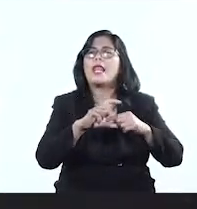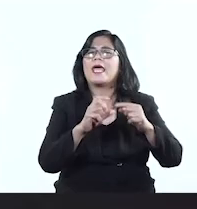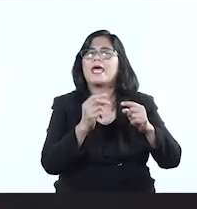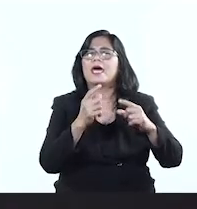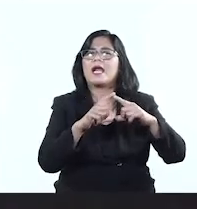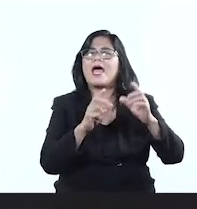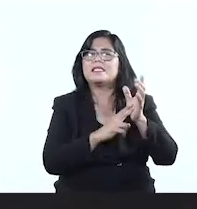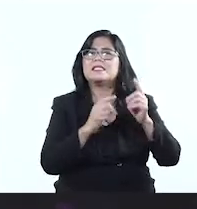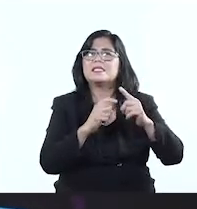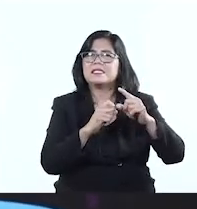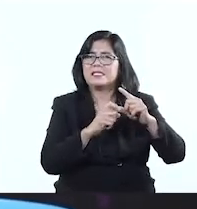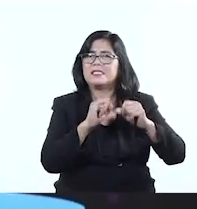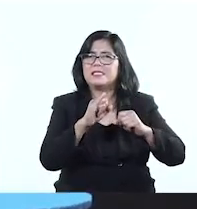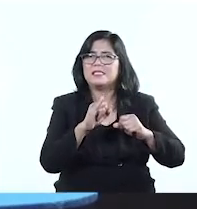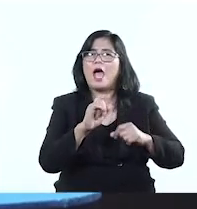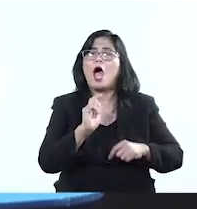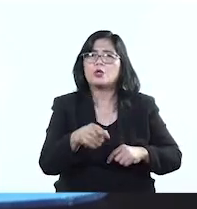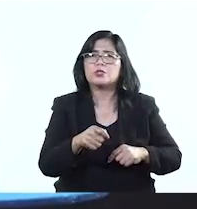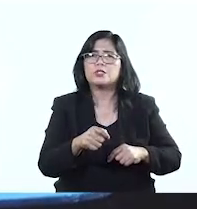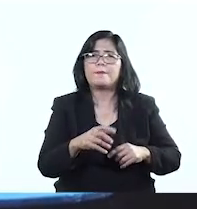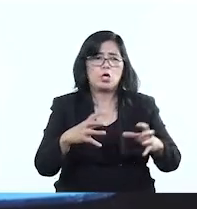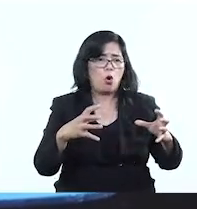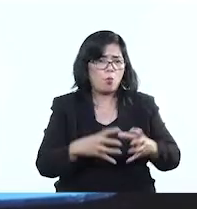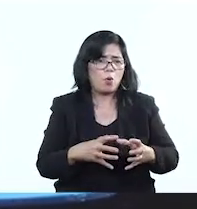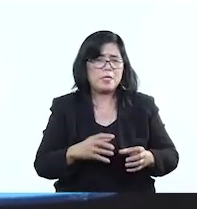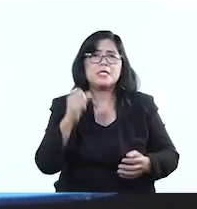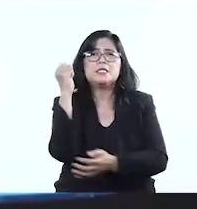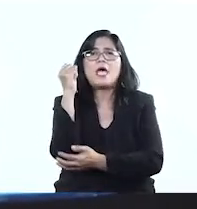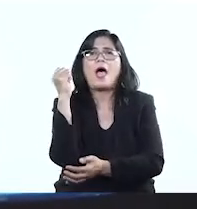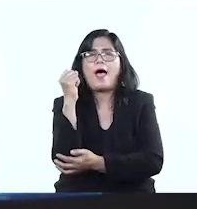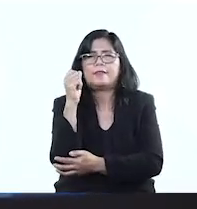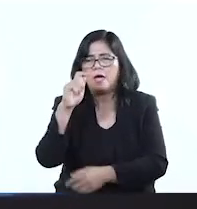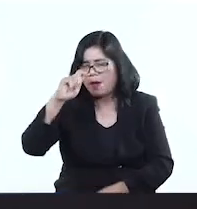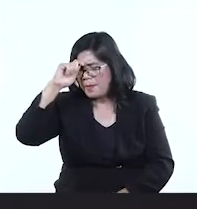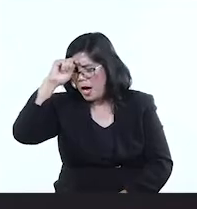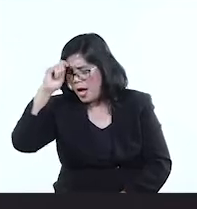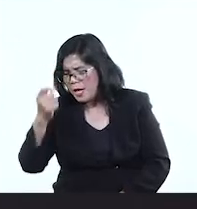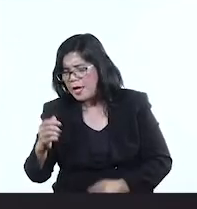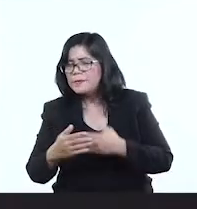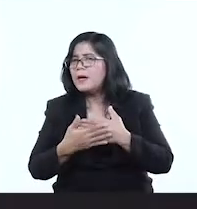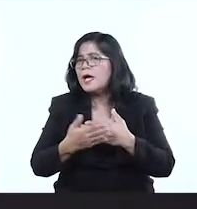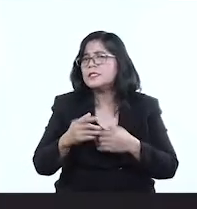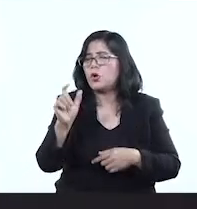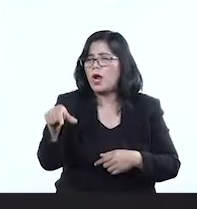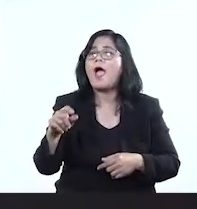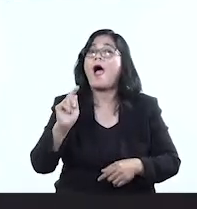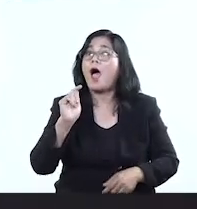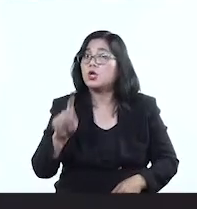Hai tapi kompromi itu jahat Hai menghargai orang mengasihi orang itu harus